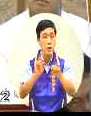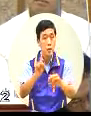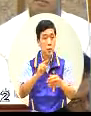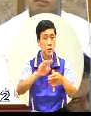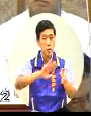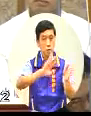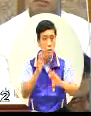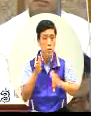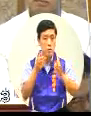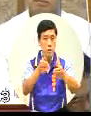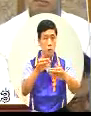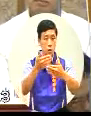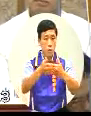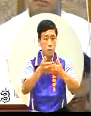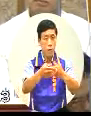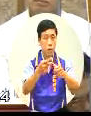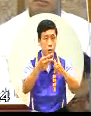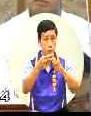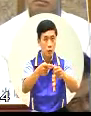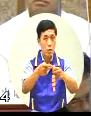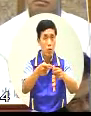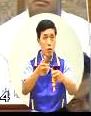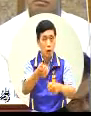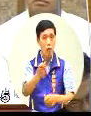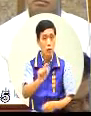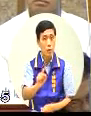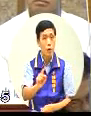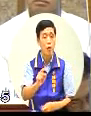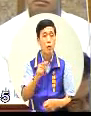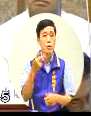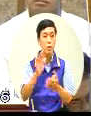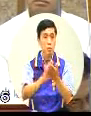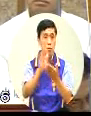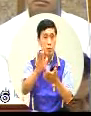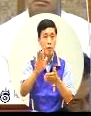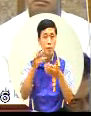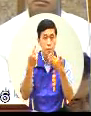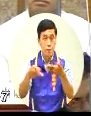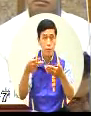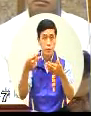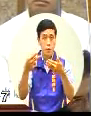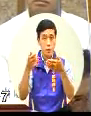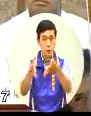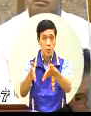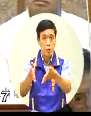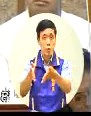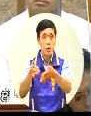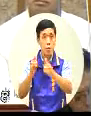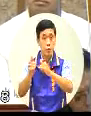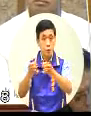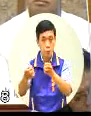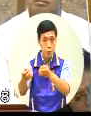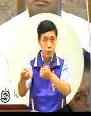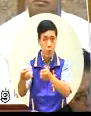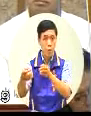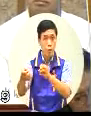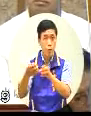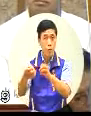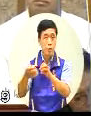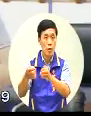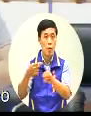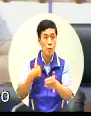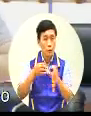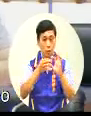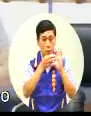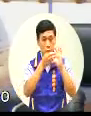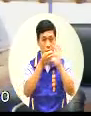的一个方式。我想在未来还有很多跟地方做一些沟通说明的一个机会，我们也会持续来注意这个。 所以